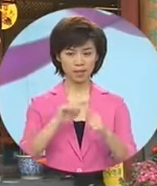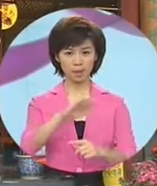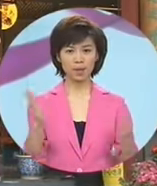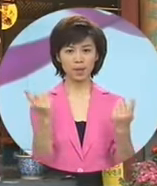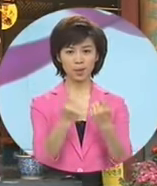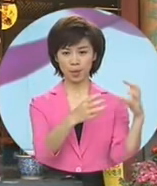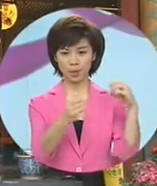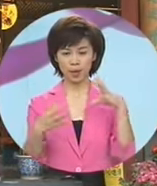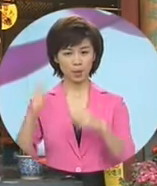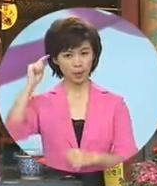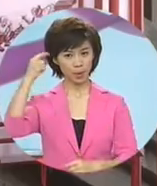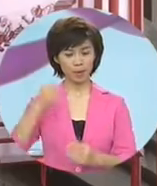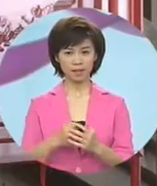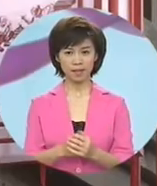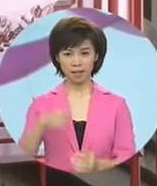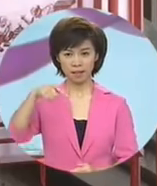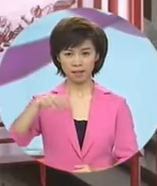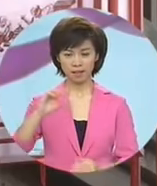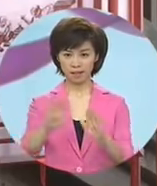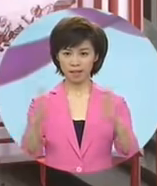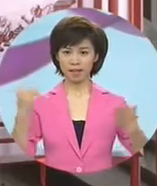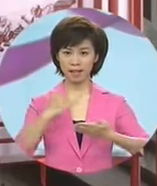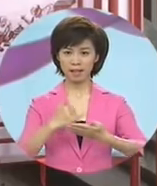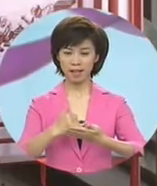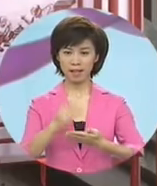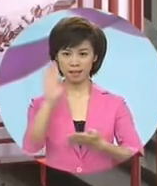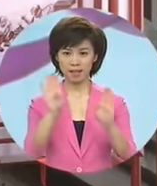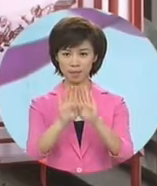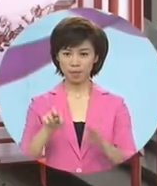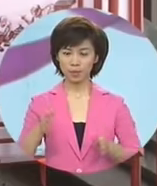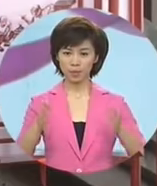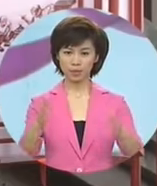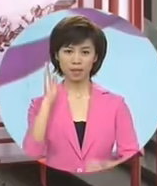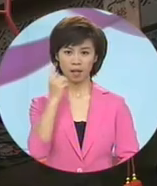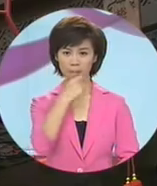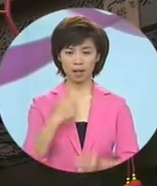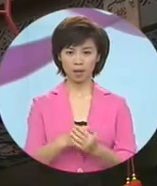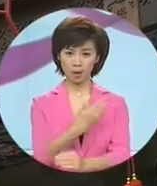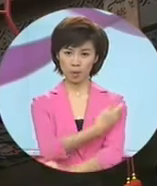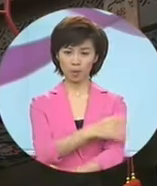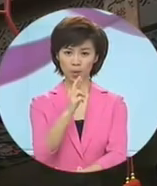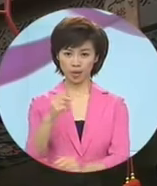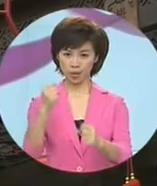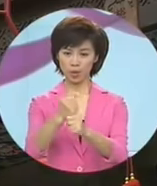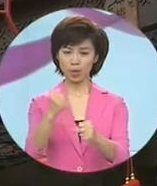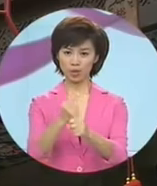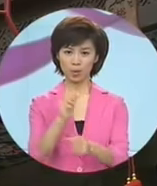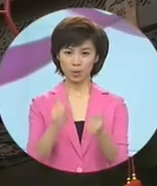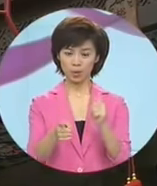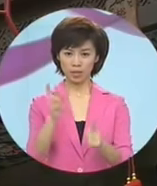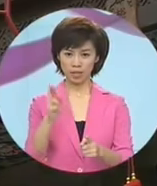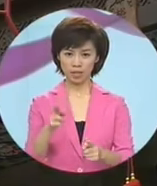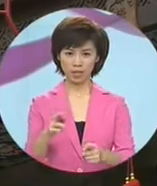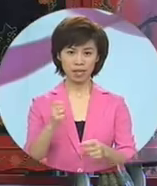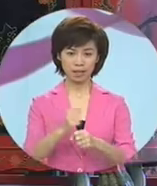泰北京第3家旗舰店这次就开在了前门步行街北口，不论是店面装修还是产品搭配，全都为前门步行